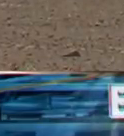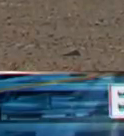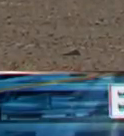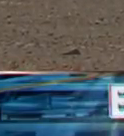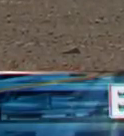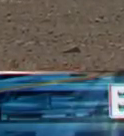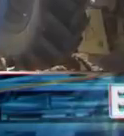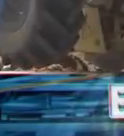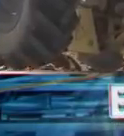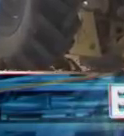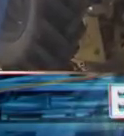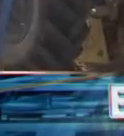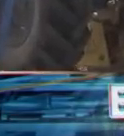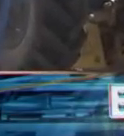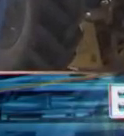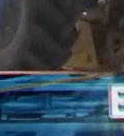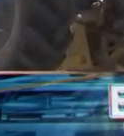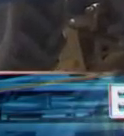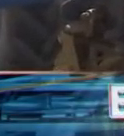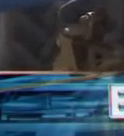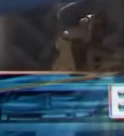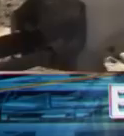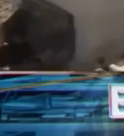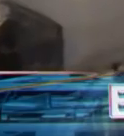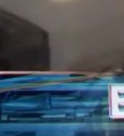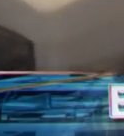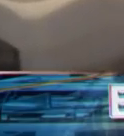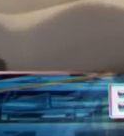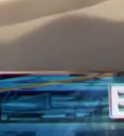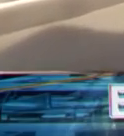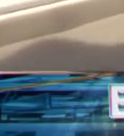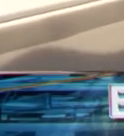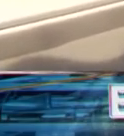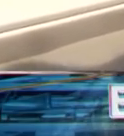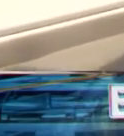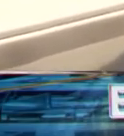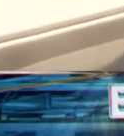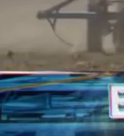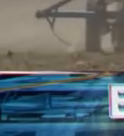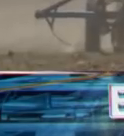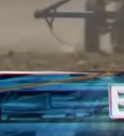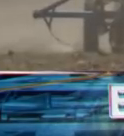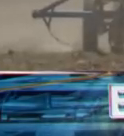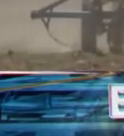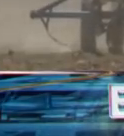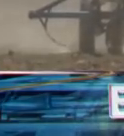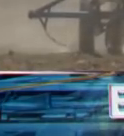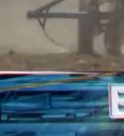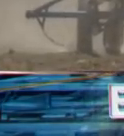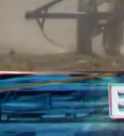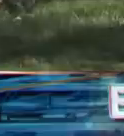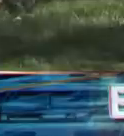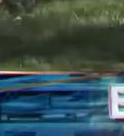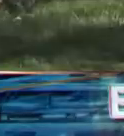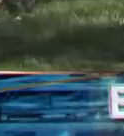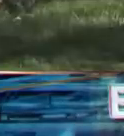Карантин дала жұмыстарына кедергі емес. Ақсулық диқандар 700 гектар жерге қызылша сеуіп үлгерді. Жалпы меже 3000 гектардан